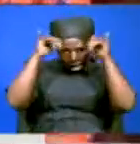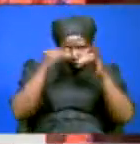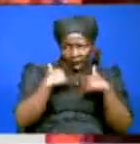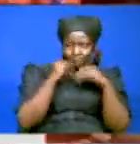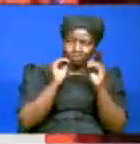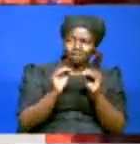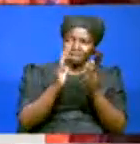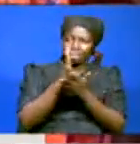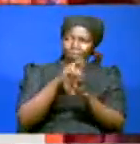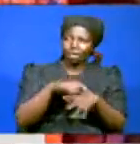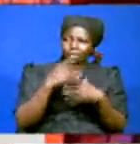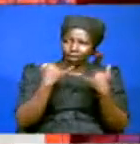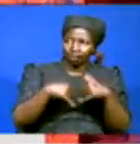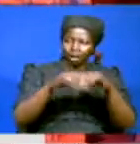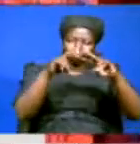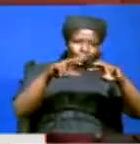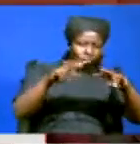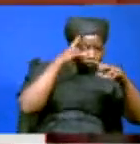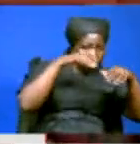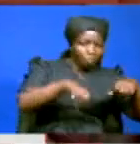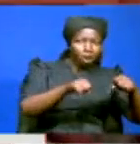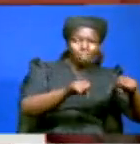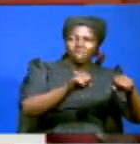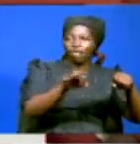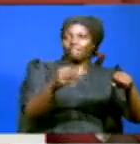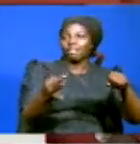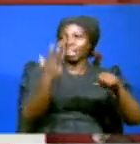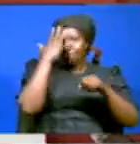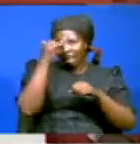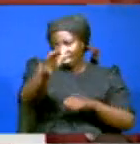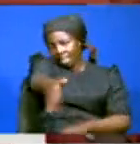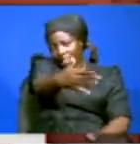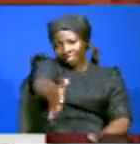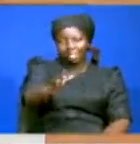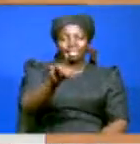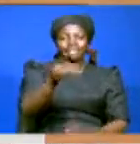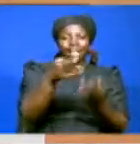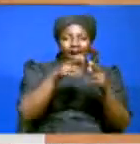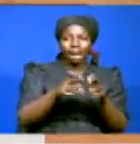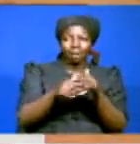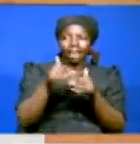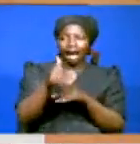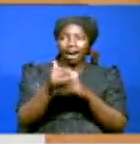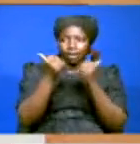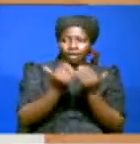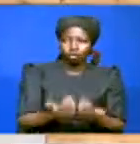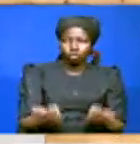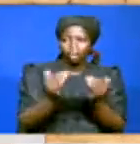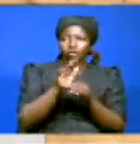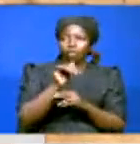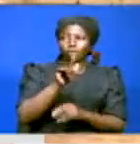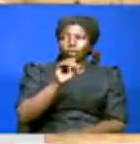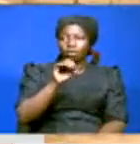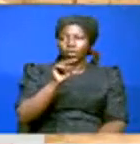kwenda bodaboda ya pikipiki unashindwa sababu ya ndofu. This coming just a day after a pupil from Longosua Primary School